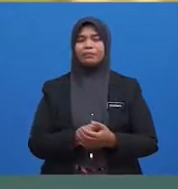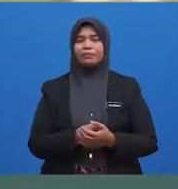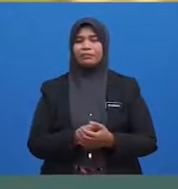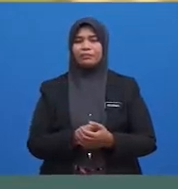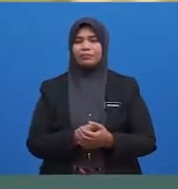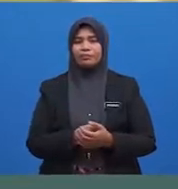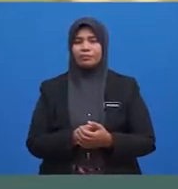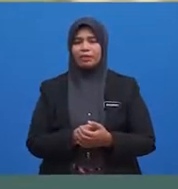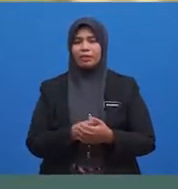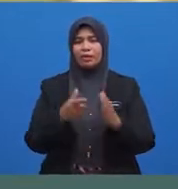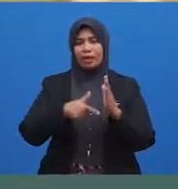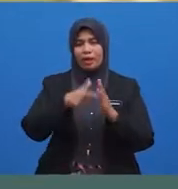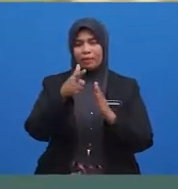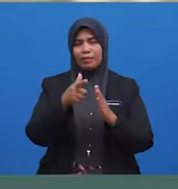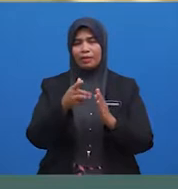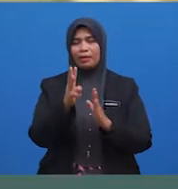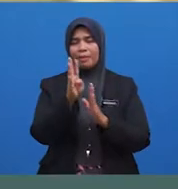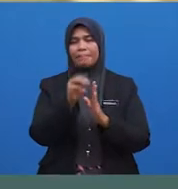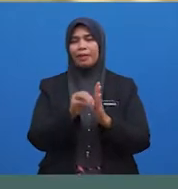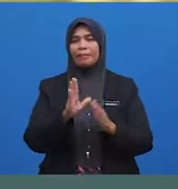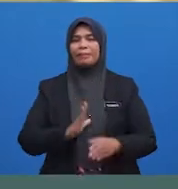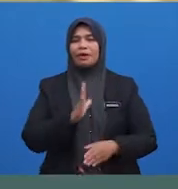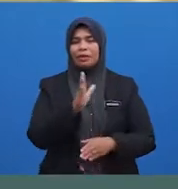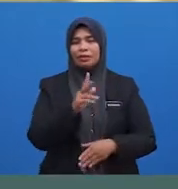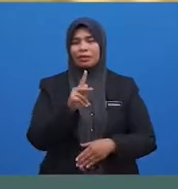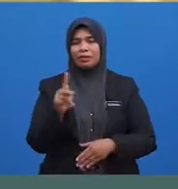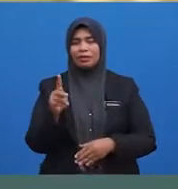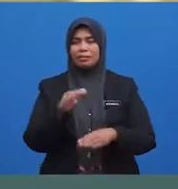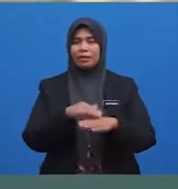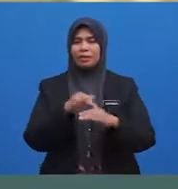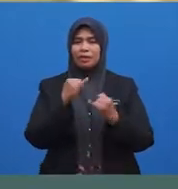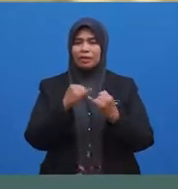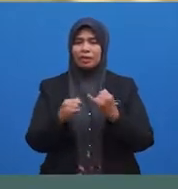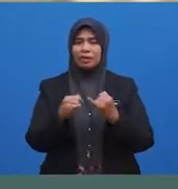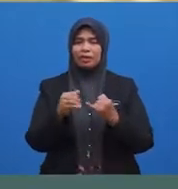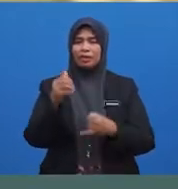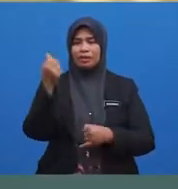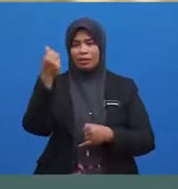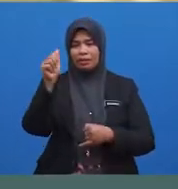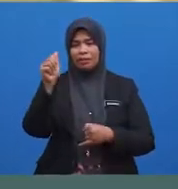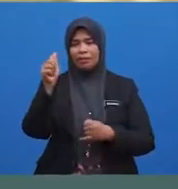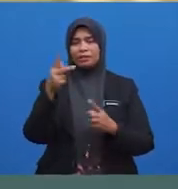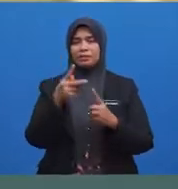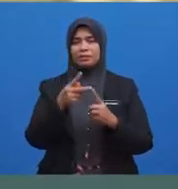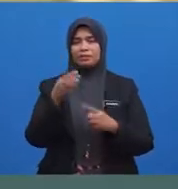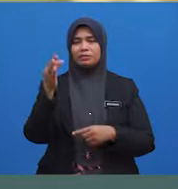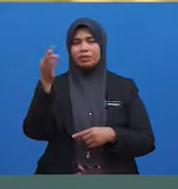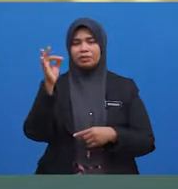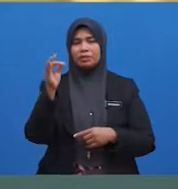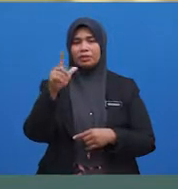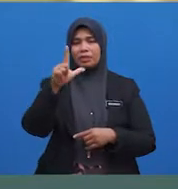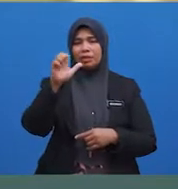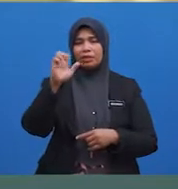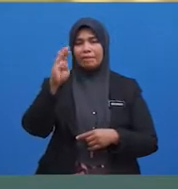Pulau Pinang. Lebih membanggakan, pada akhir abad ke-19, Lembah Kinta